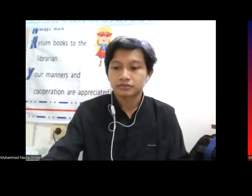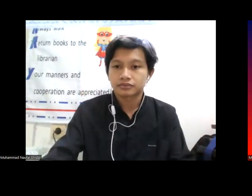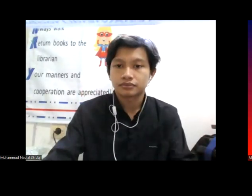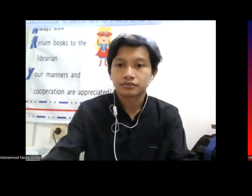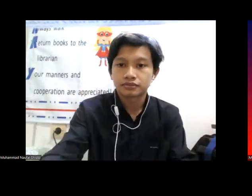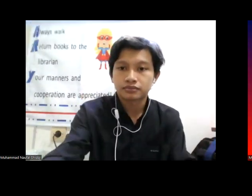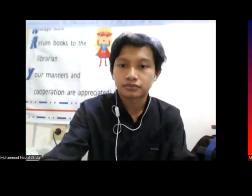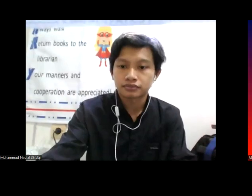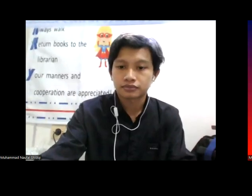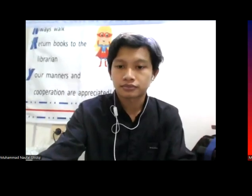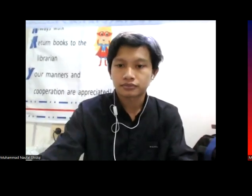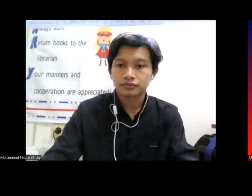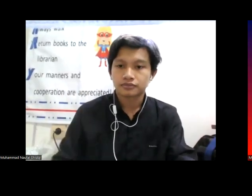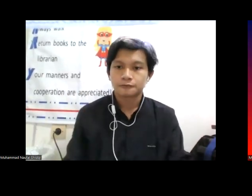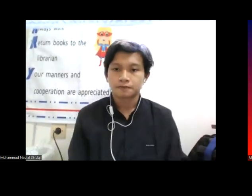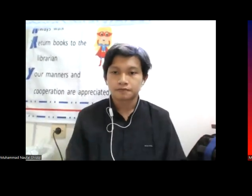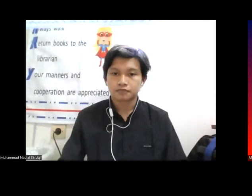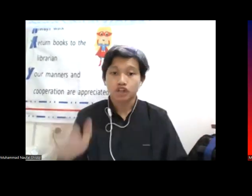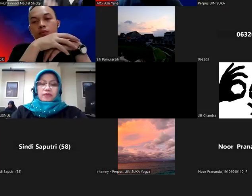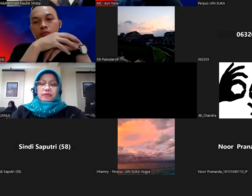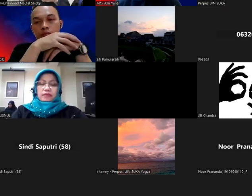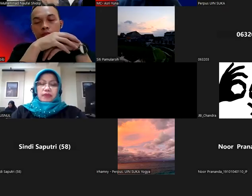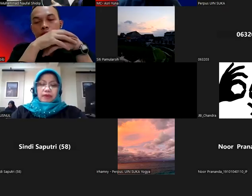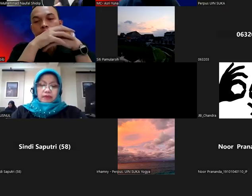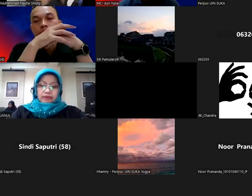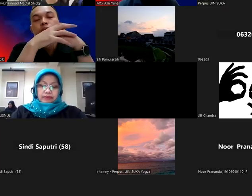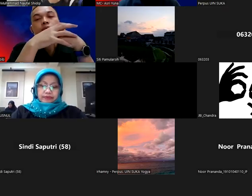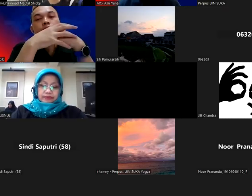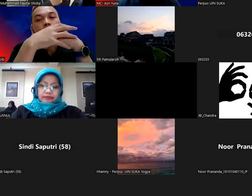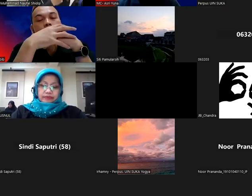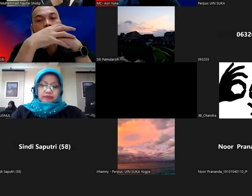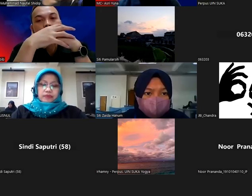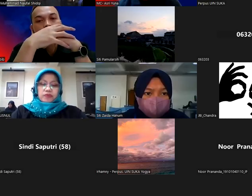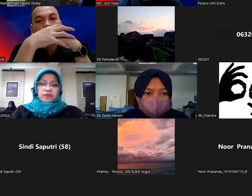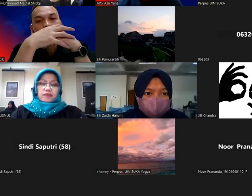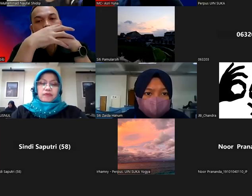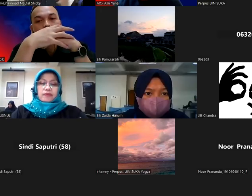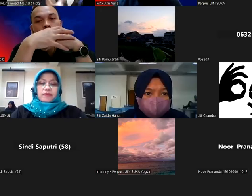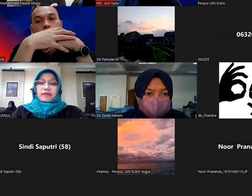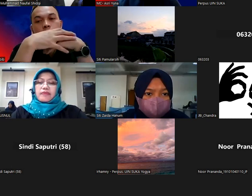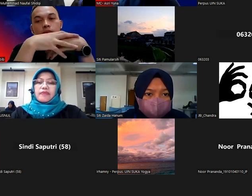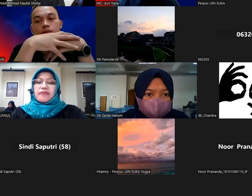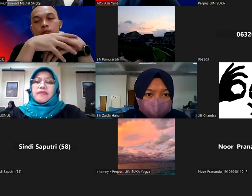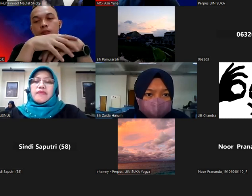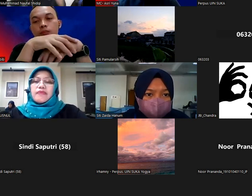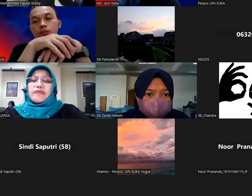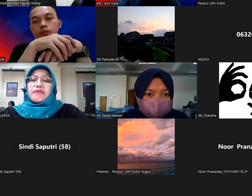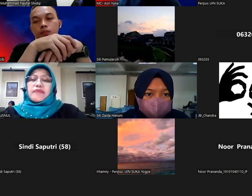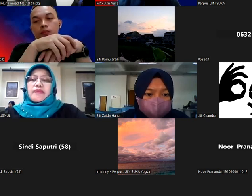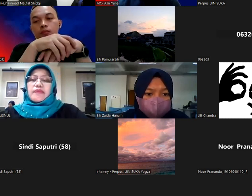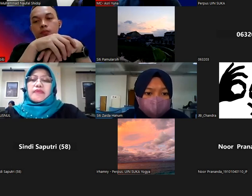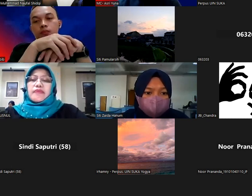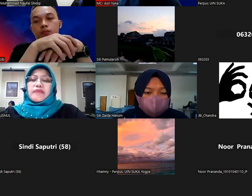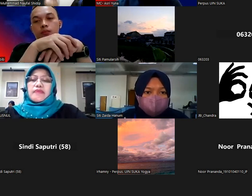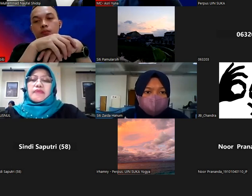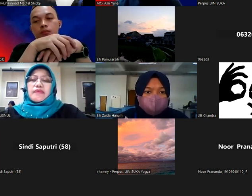kalau sekarang mengalami kendala dalam prinsip resensi itu bisa menghubungi nomor sudah tertera